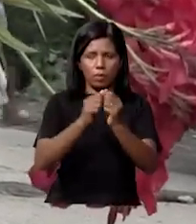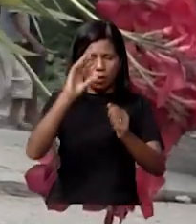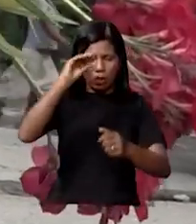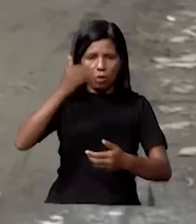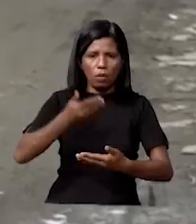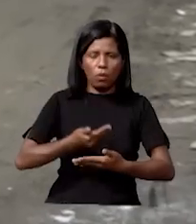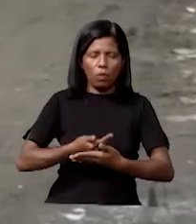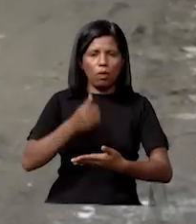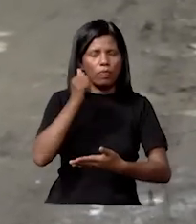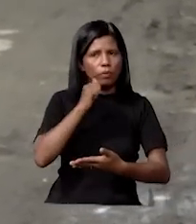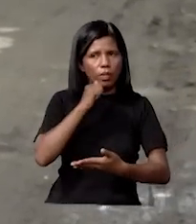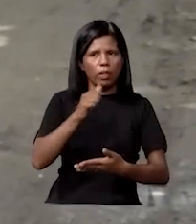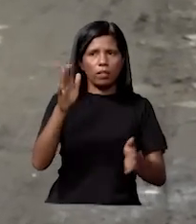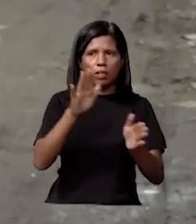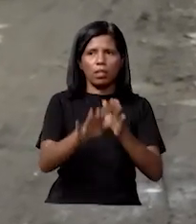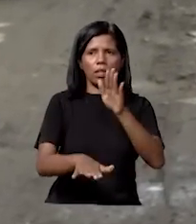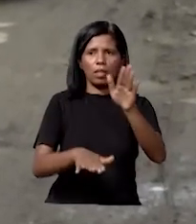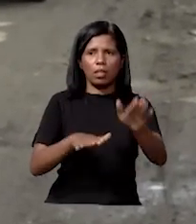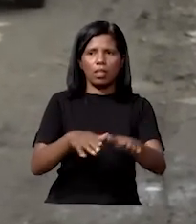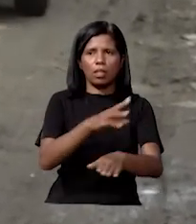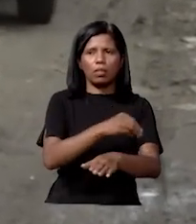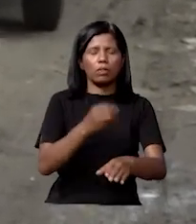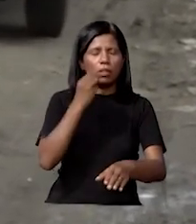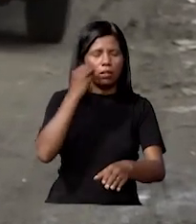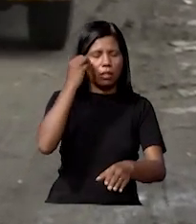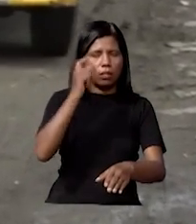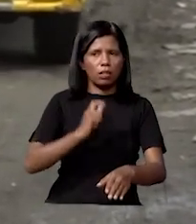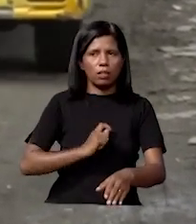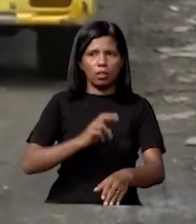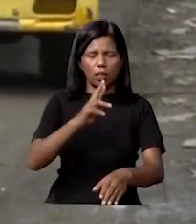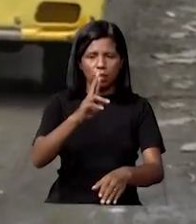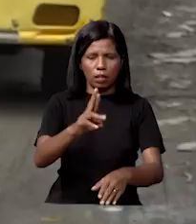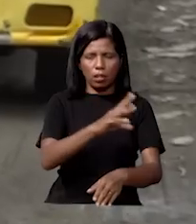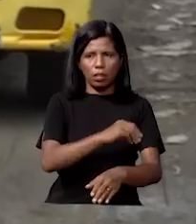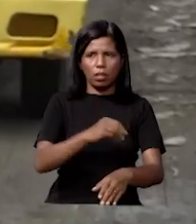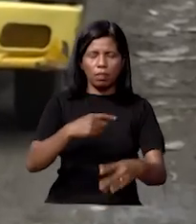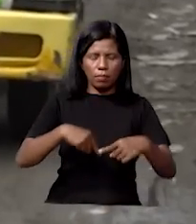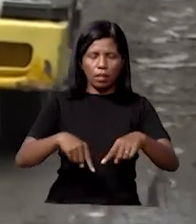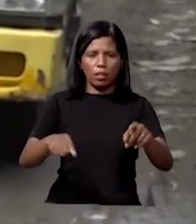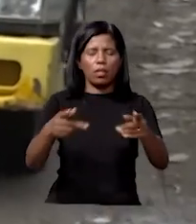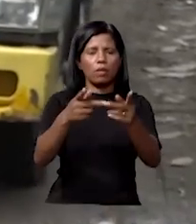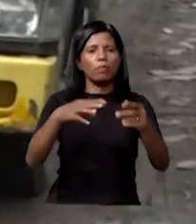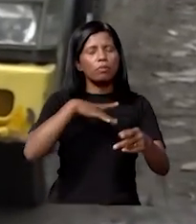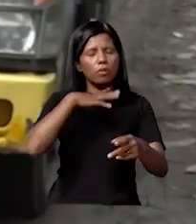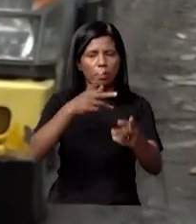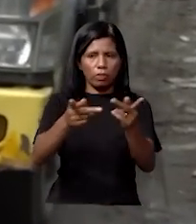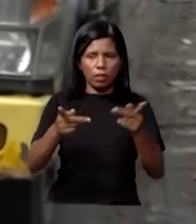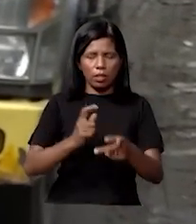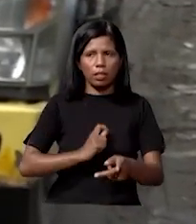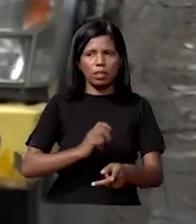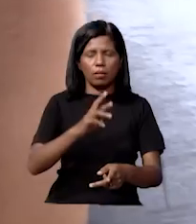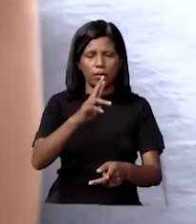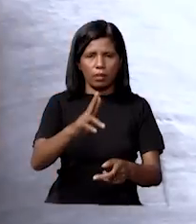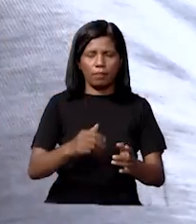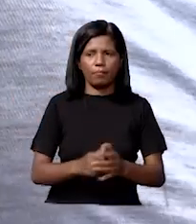feto kik na rua, la o ain husini hela fatin tibar tasi ibun, ba iha lixo fatin tibar. Iha